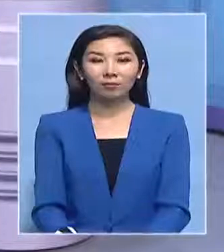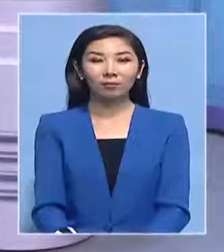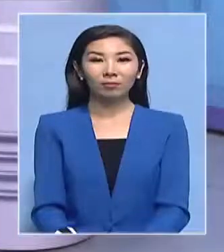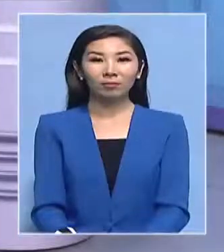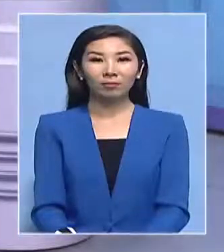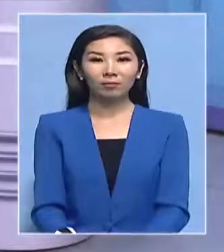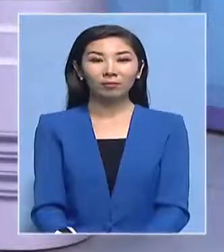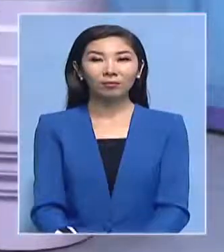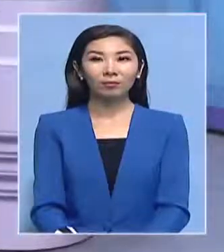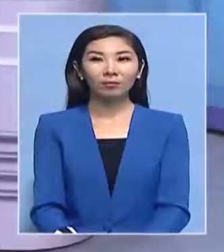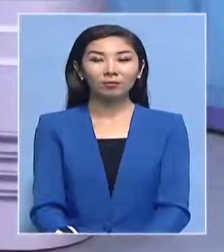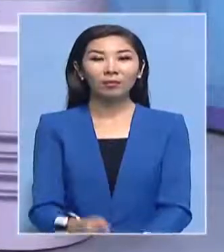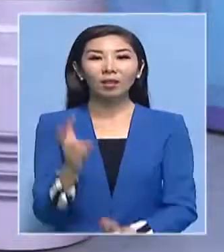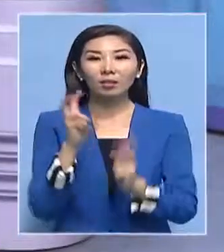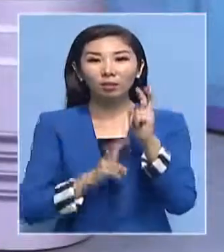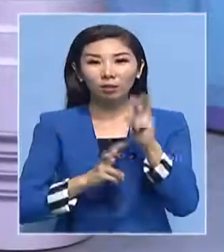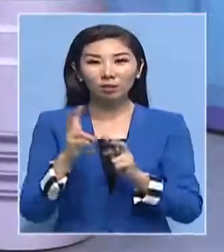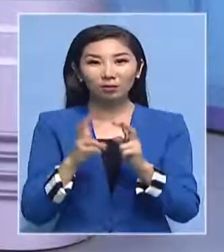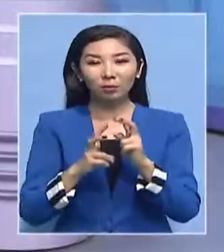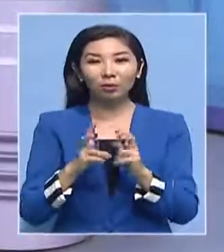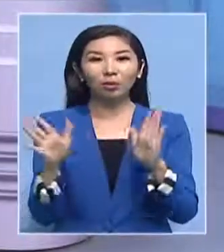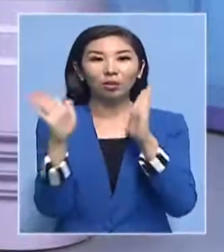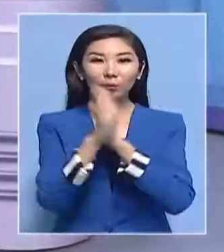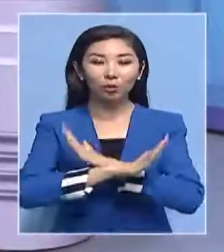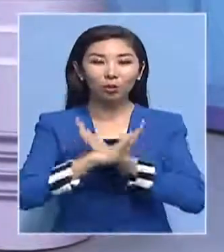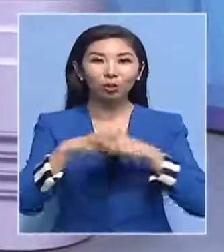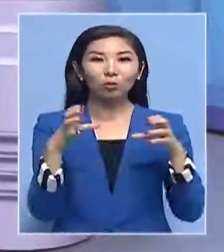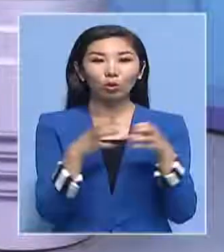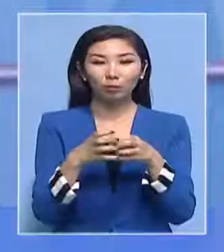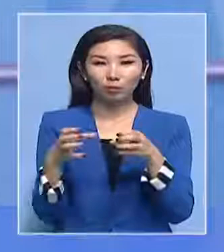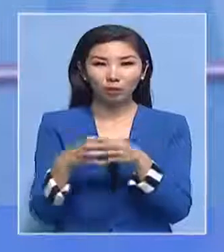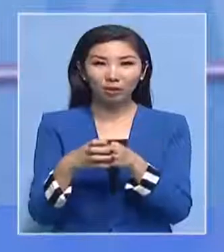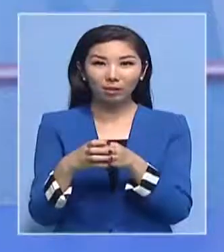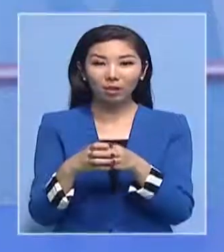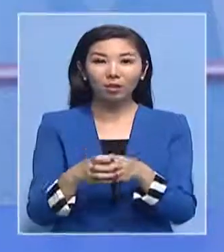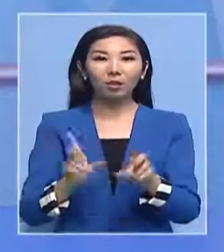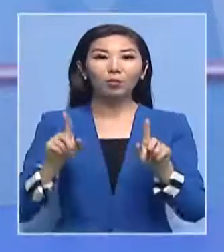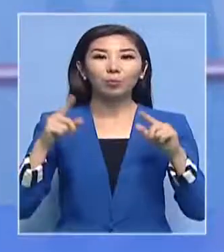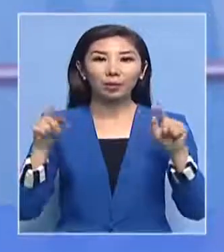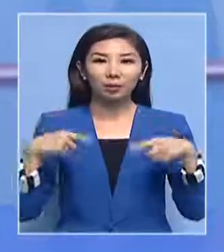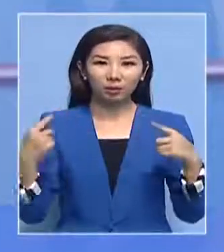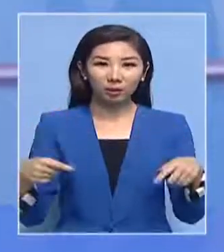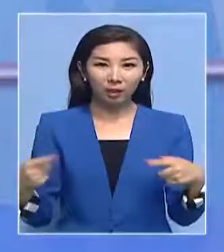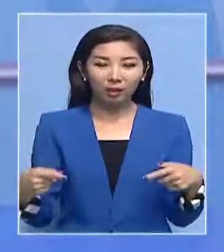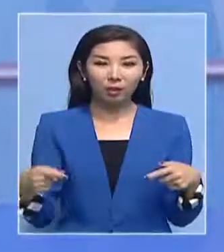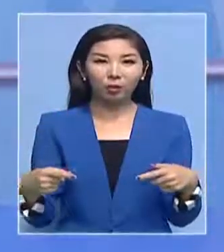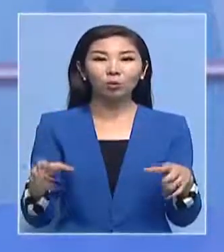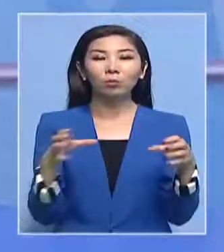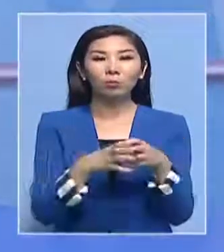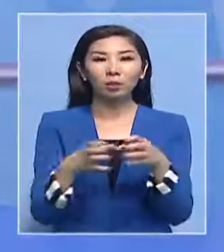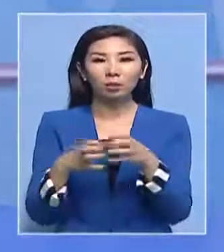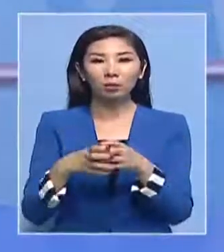өздеріңізге мәлім, кәсіподақтар федерация бұл қоғамдық ұйым. Ол басқа жаңағы